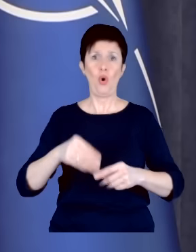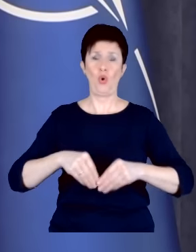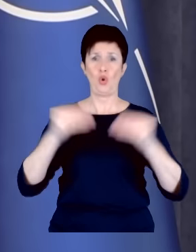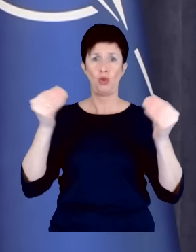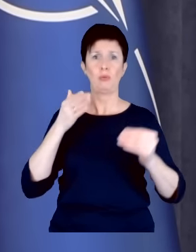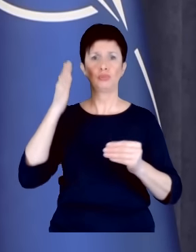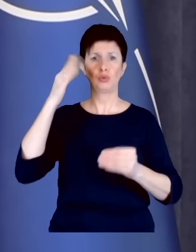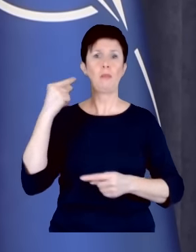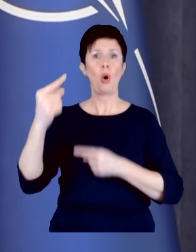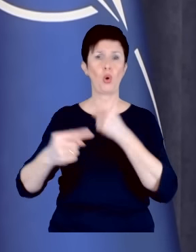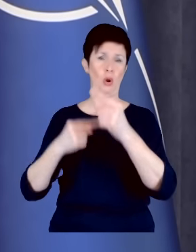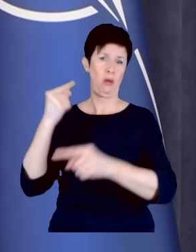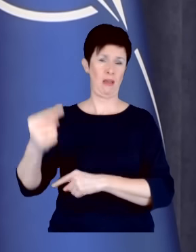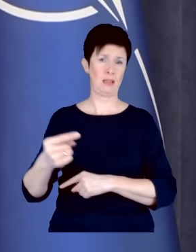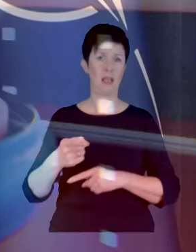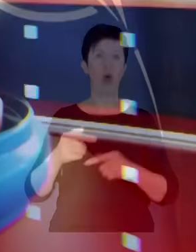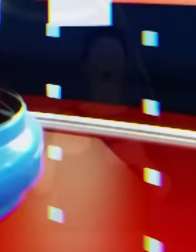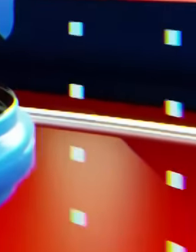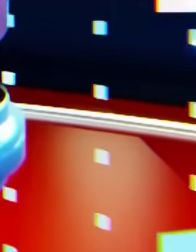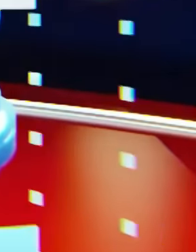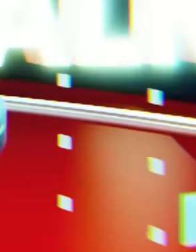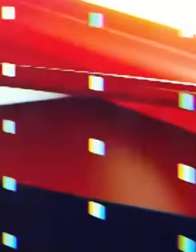pokoleń, za możliwości rozwoju gospodarczego Polski.